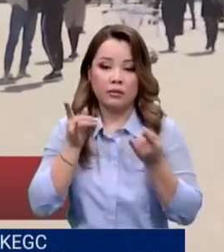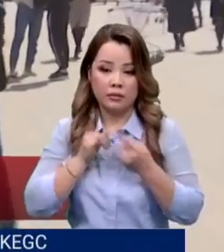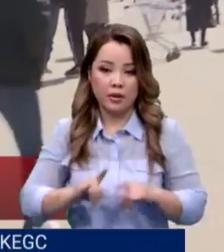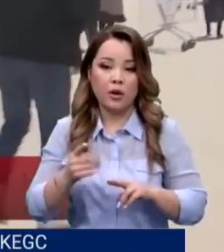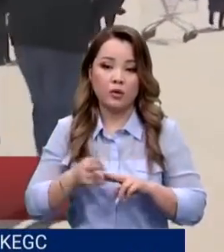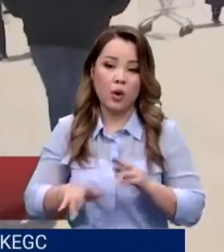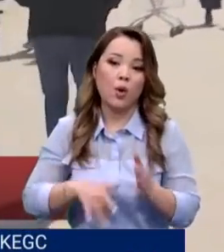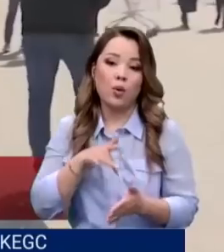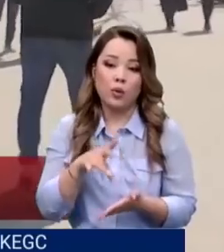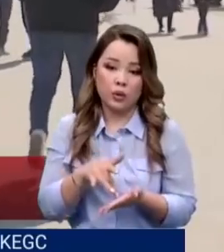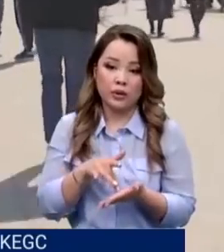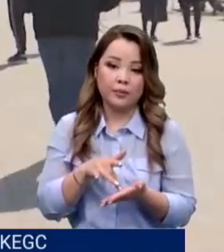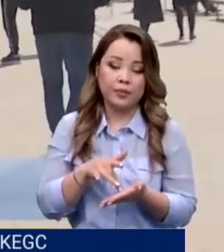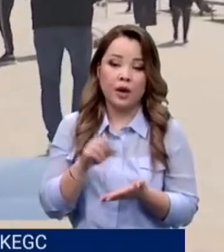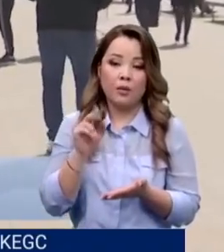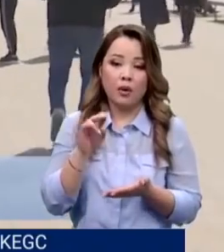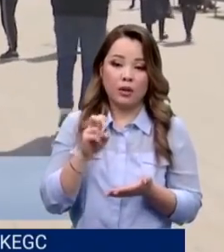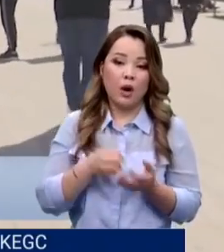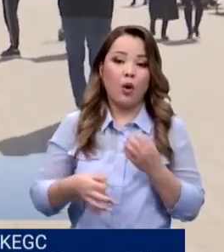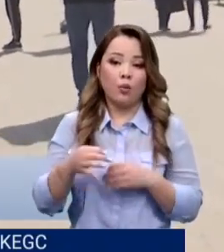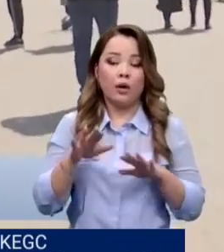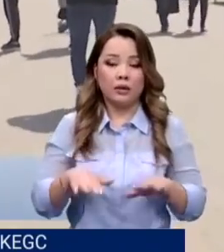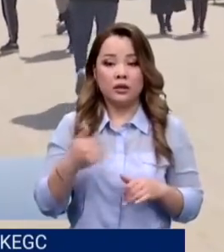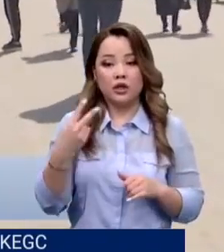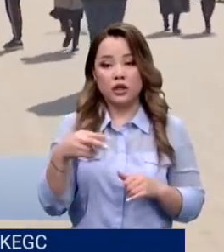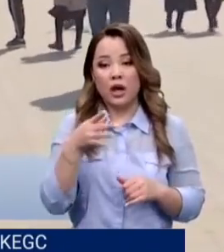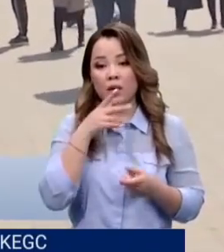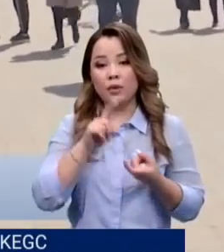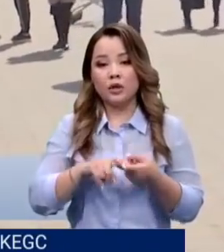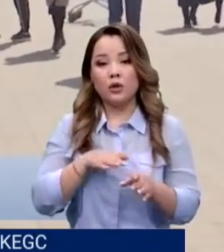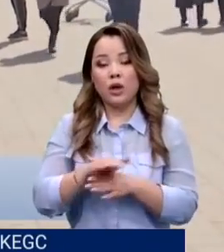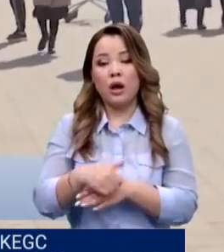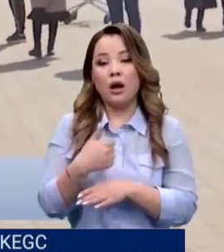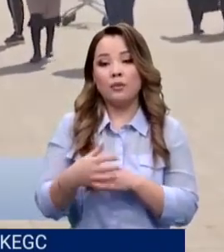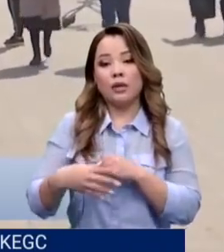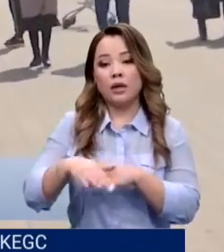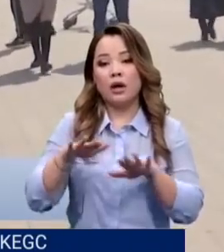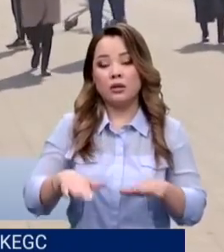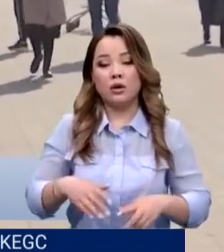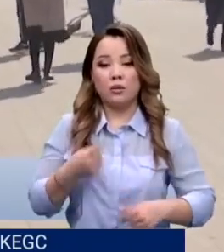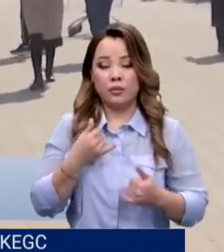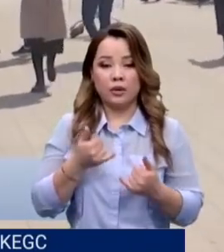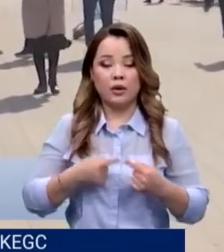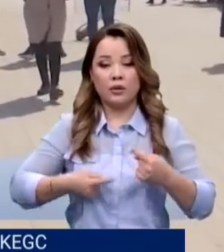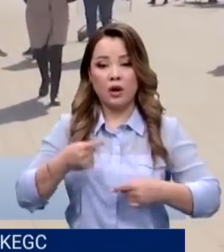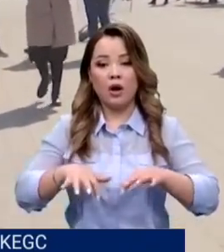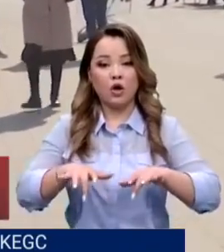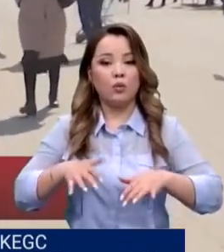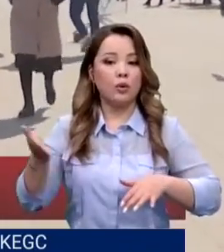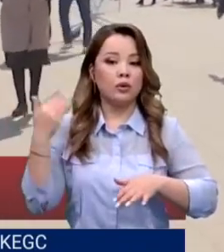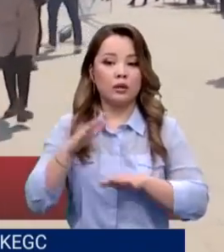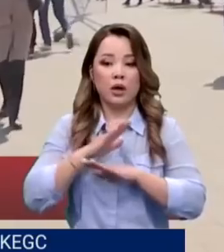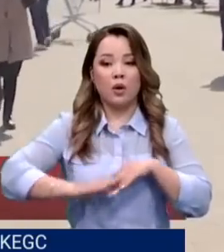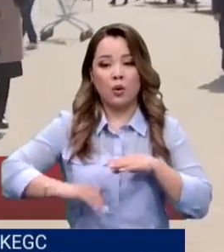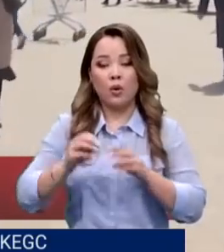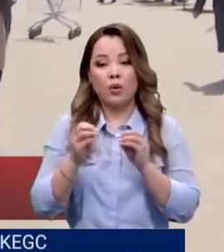городе. Ақмола қаласының тумасымын. 20 жасқа толған кезімде әкімдік маңындағы қарбаласты көрдім. Ол кезде компьютер жоқтығын. Бәрі